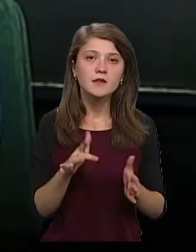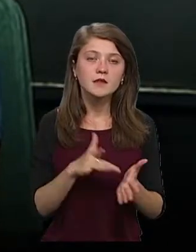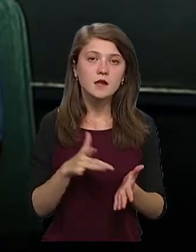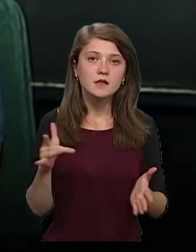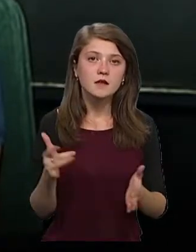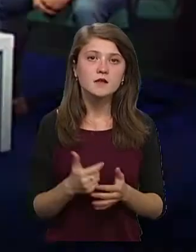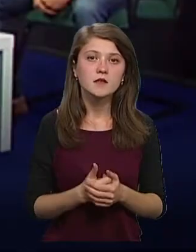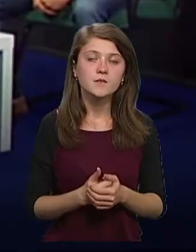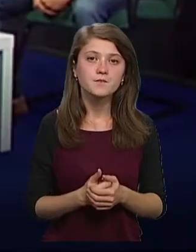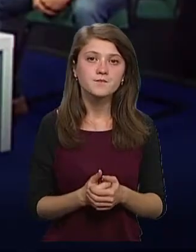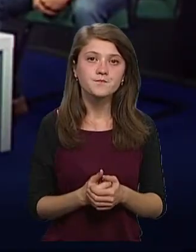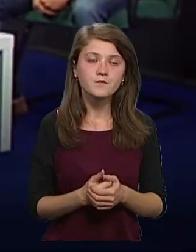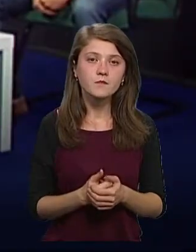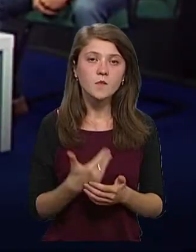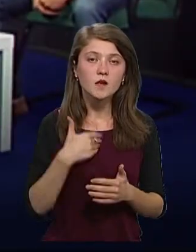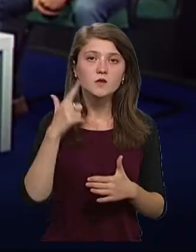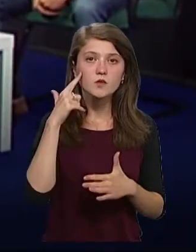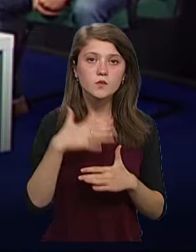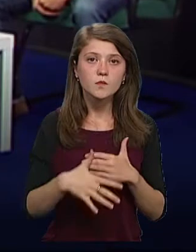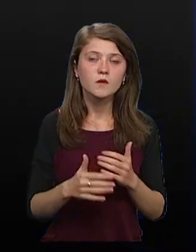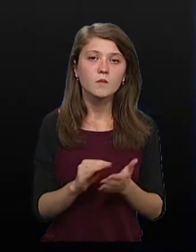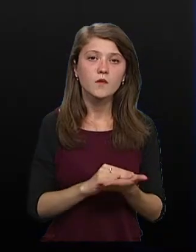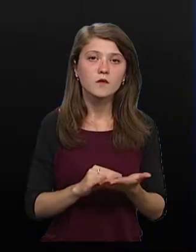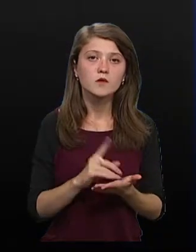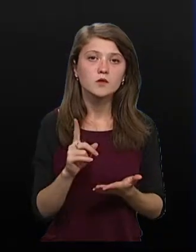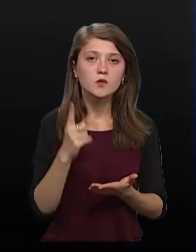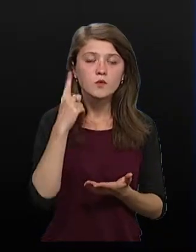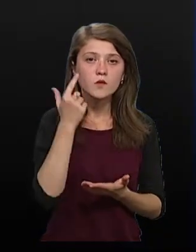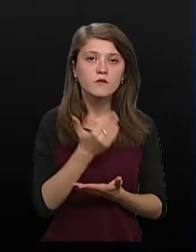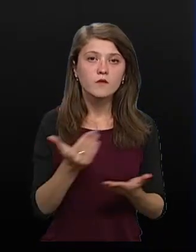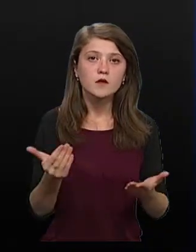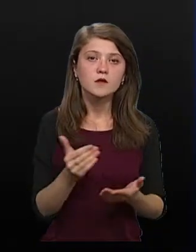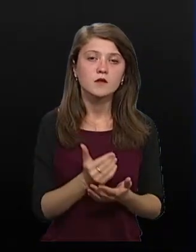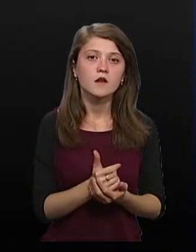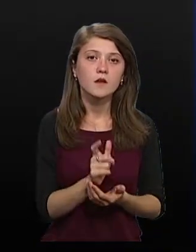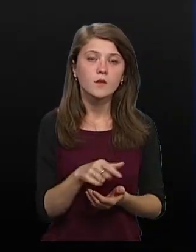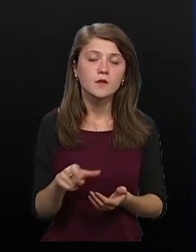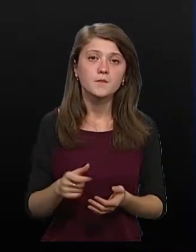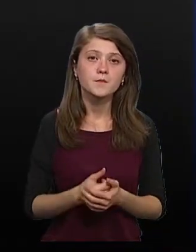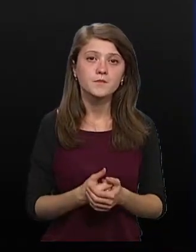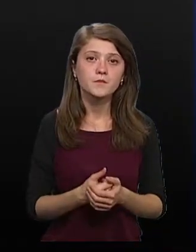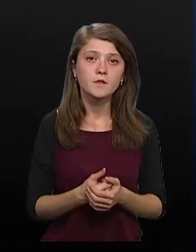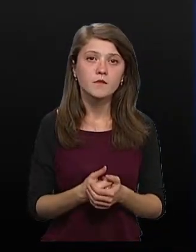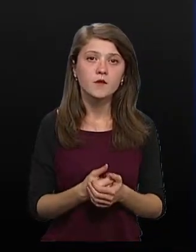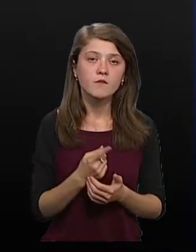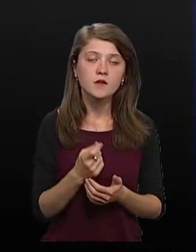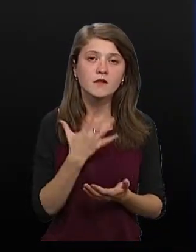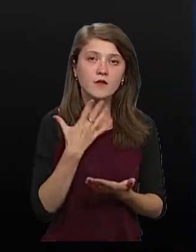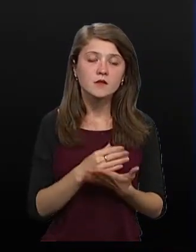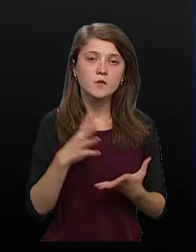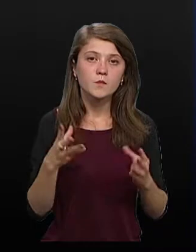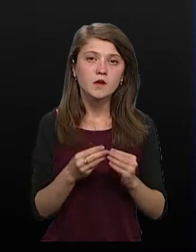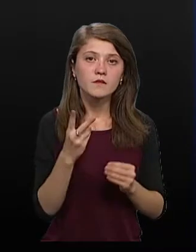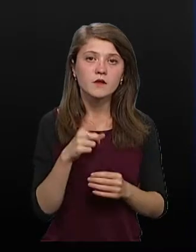децентралізації. Угу. Я зрозумів, але повторюсь, що думають ваші громади? Ви консультуєтесь, вони за власне об'єднання, зрозуміло,